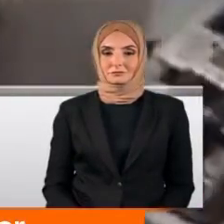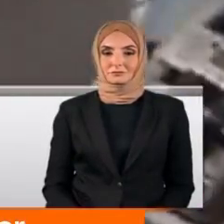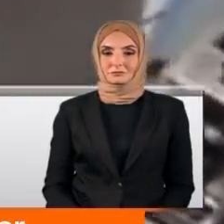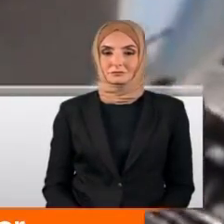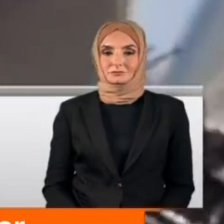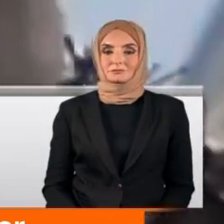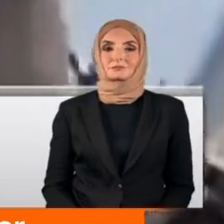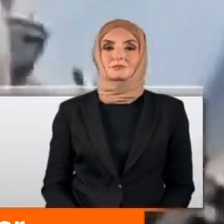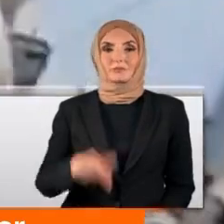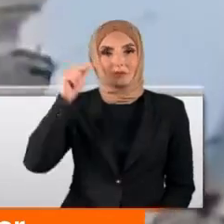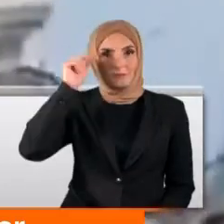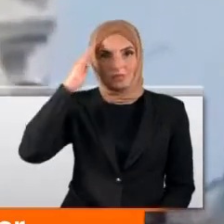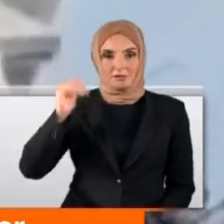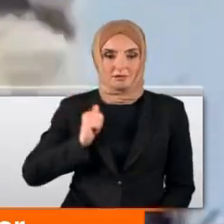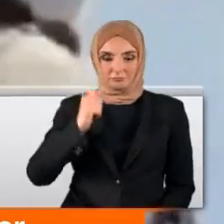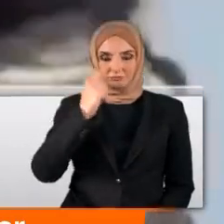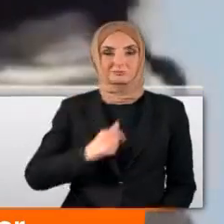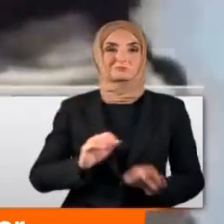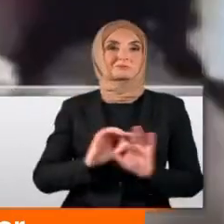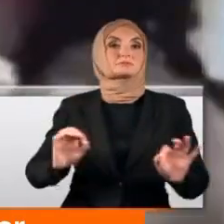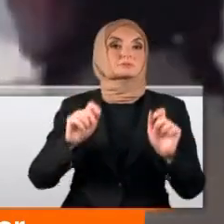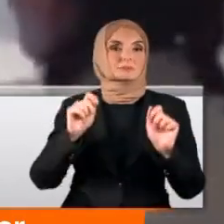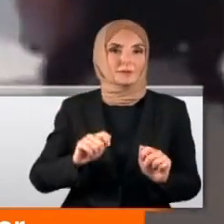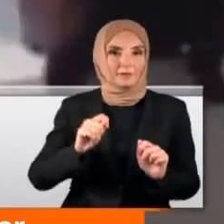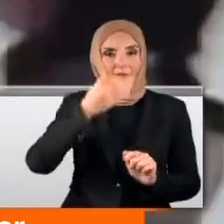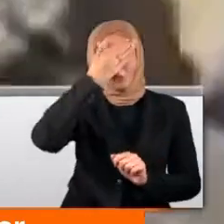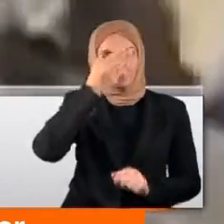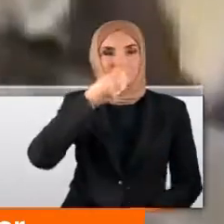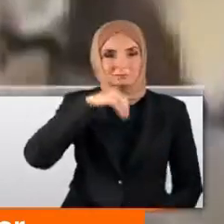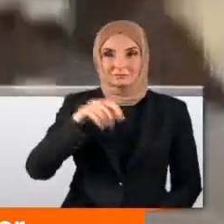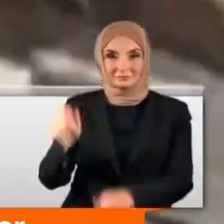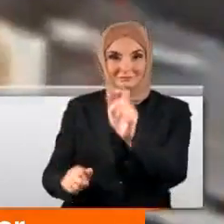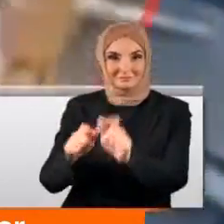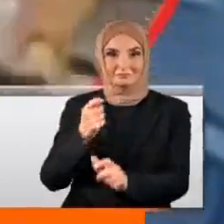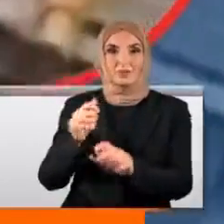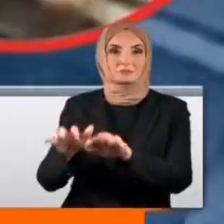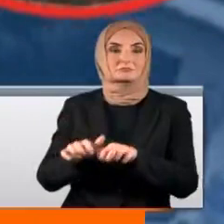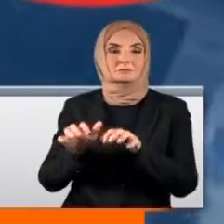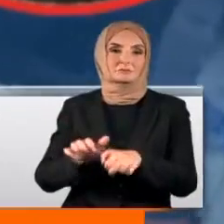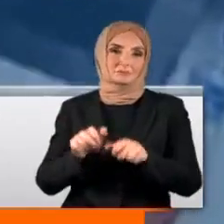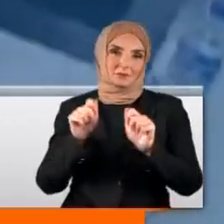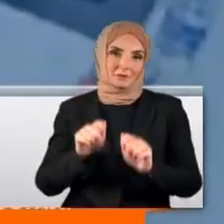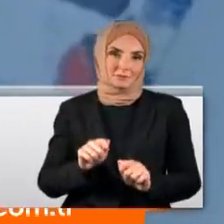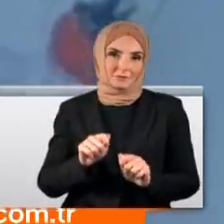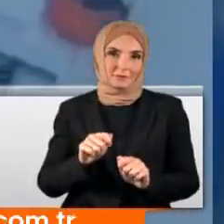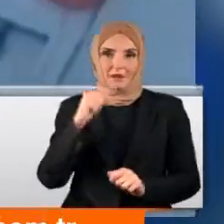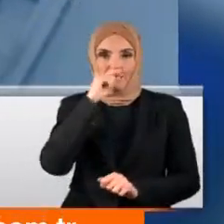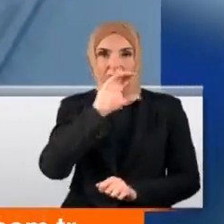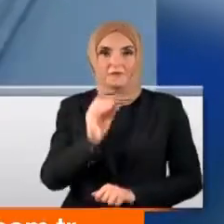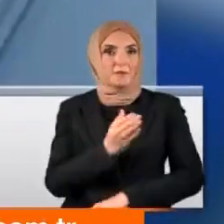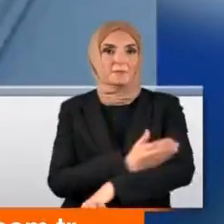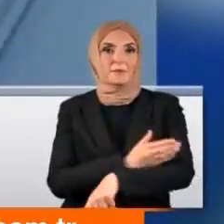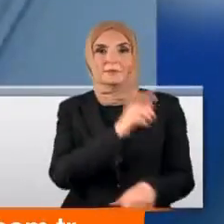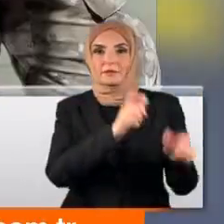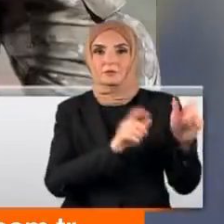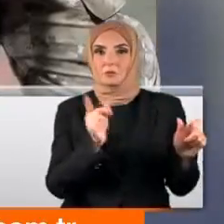Uzat kolları. Kendilerini Amerikan askeri olarak tanıttılar, tuzağa düşürdükleri kişilerden para topladılar. Polis Afrikalıların yönettiği Safari